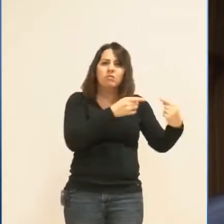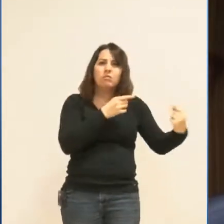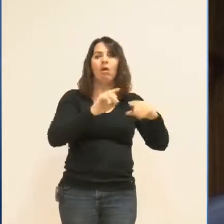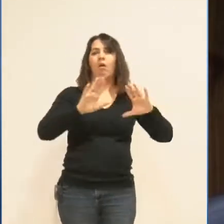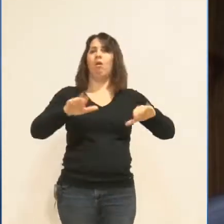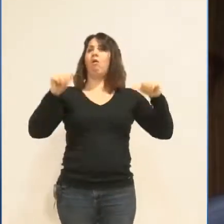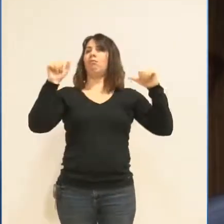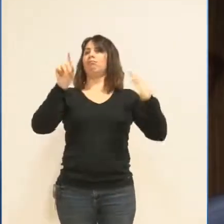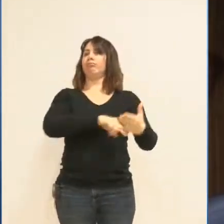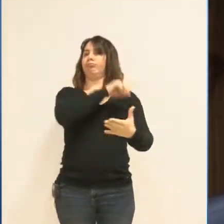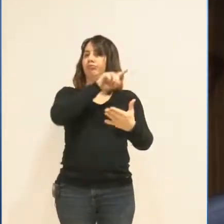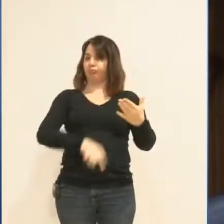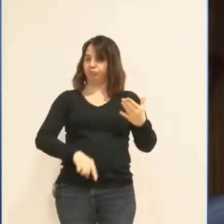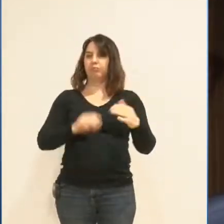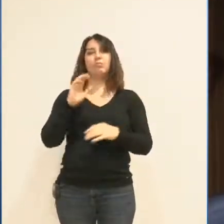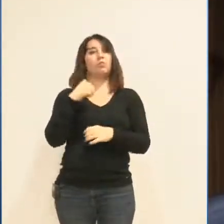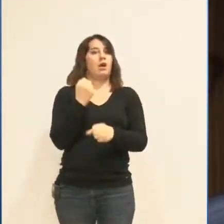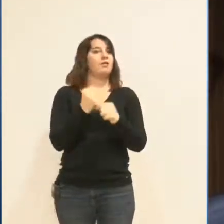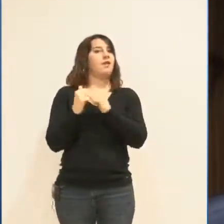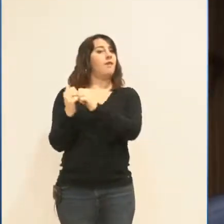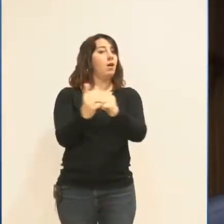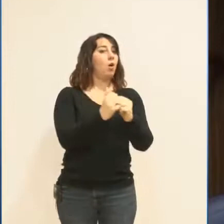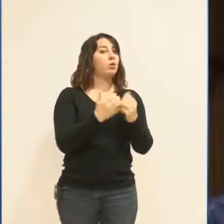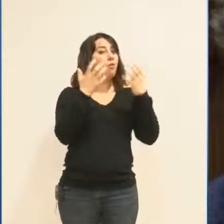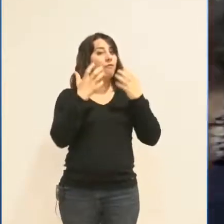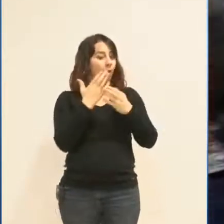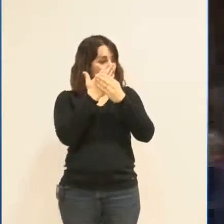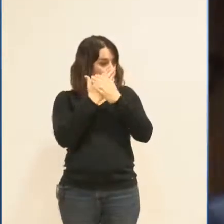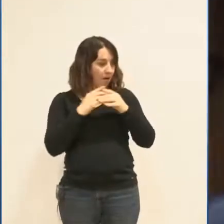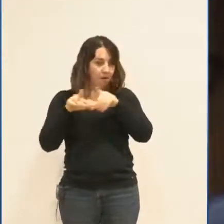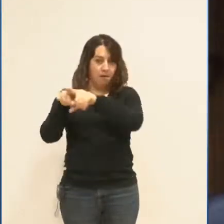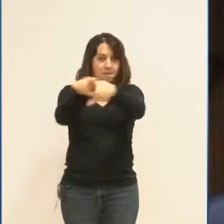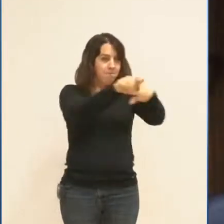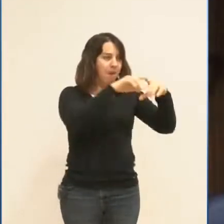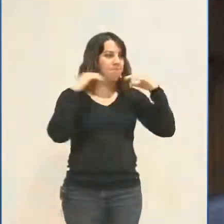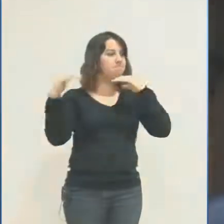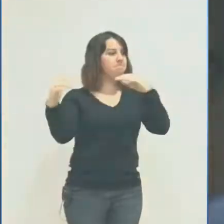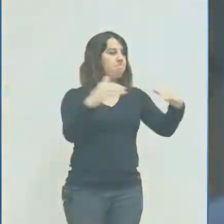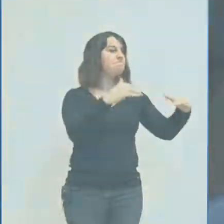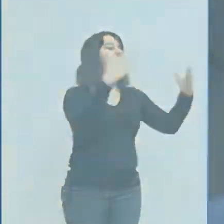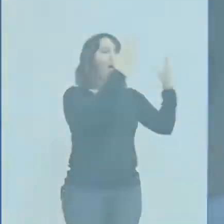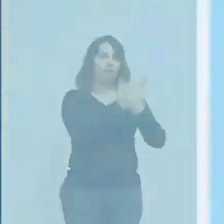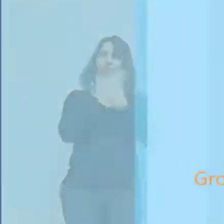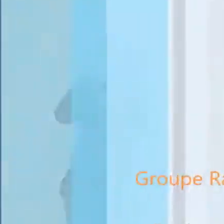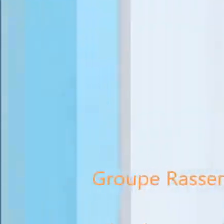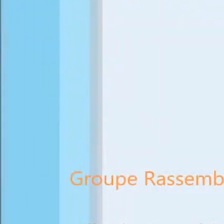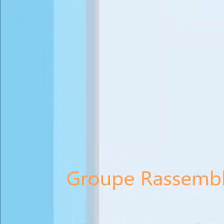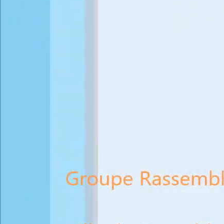effectivement travailler ensemble sur un modèle cohérent et homogène. Je vous remercie.